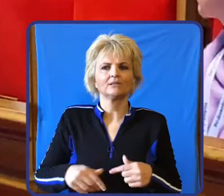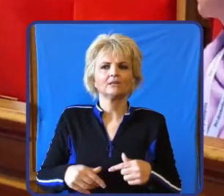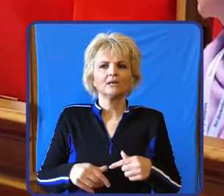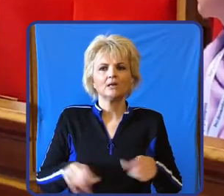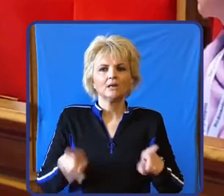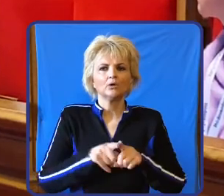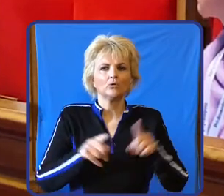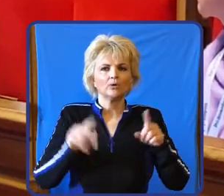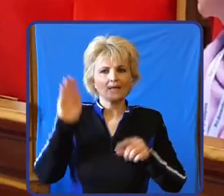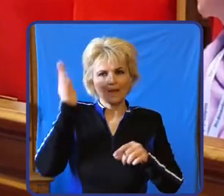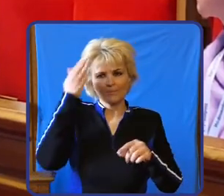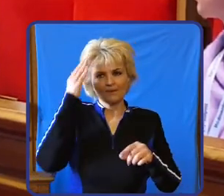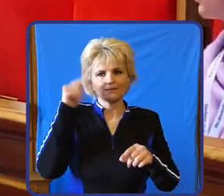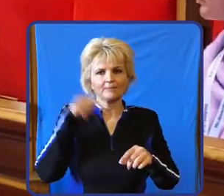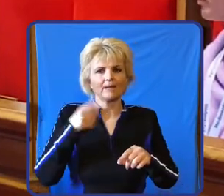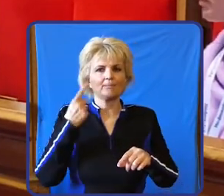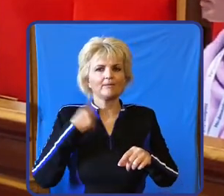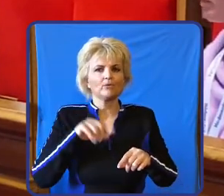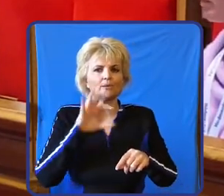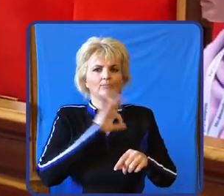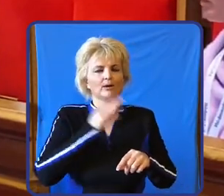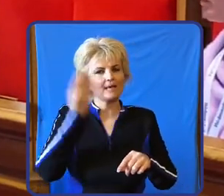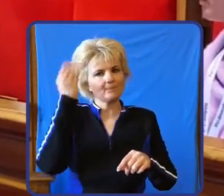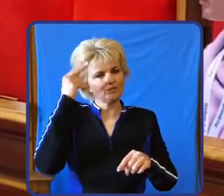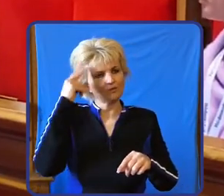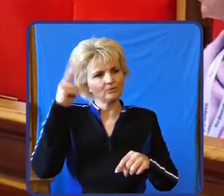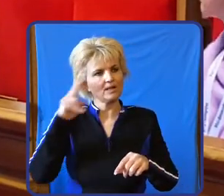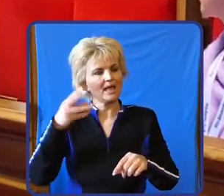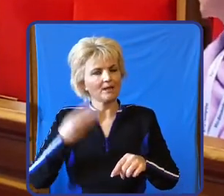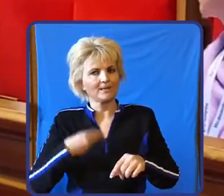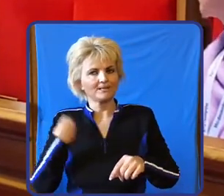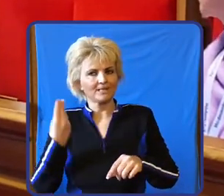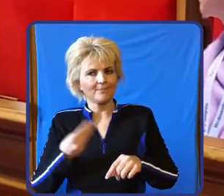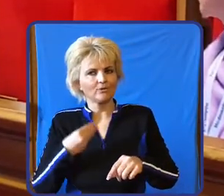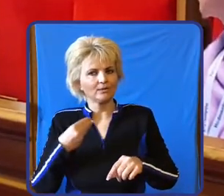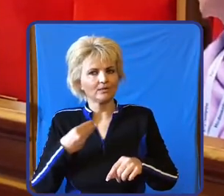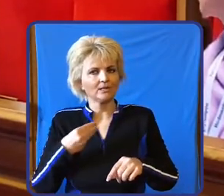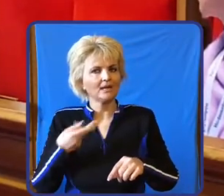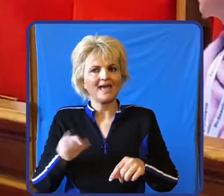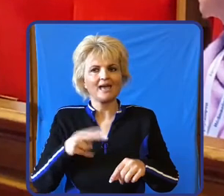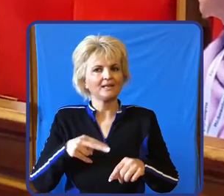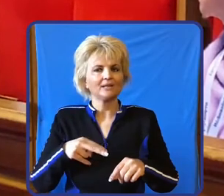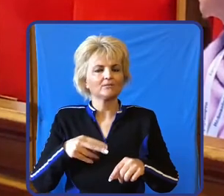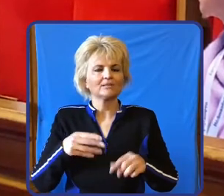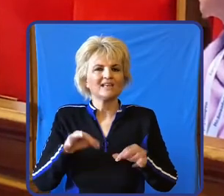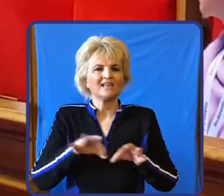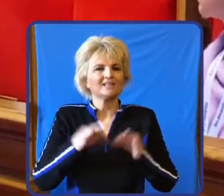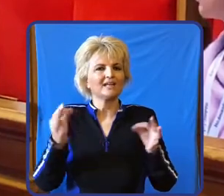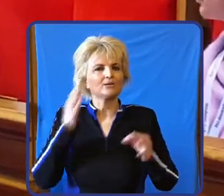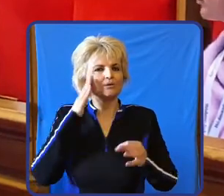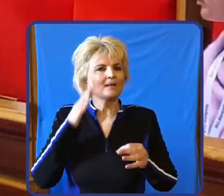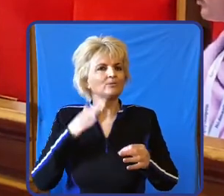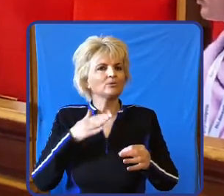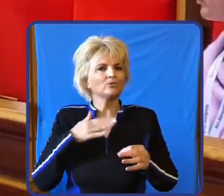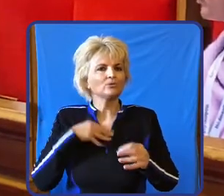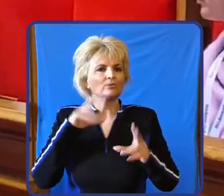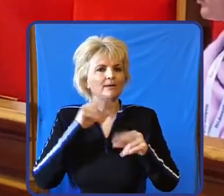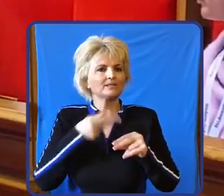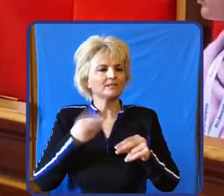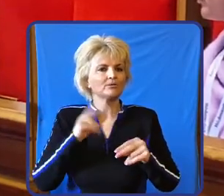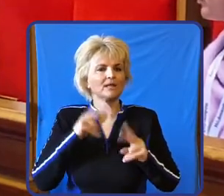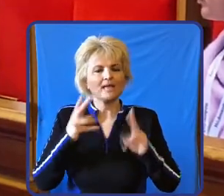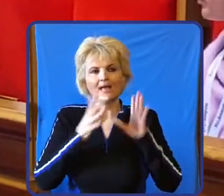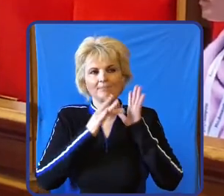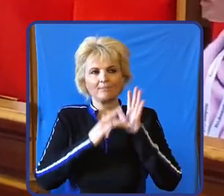úgy emlékszem, ebben volt egy olyan, hogy a polgármesternek be kellene számolni a közgyűlés felé. Anélkül nem tudunk sajnos erről beszélni, amikor nem tudja bemutatni, hogy melyik része van